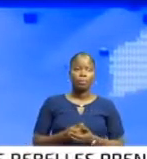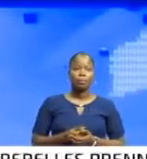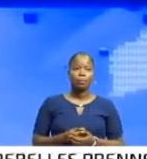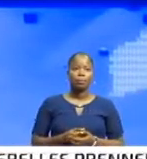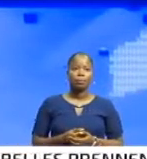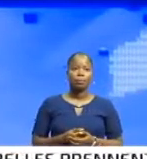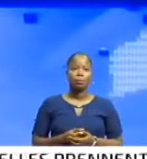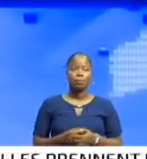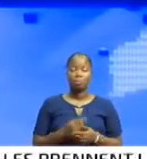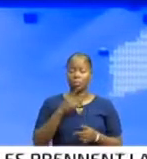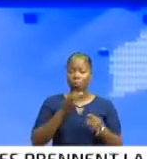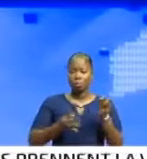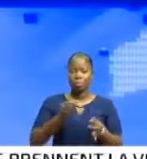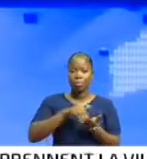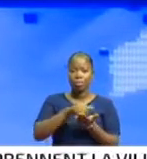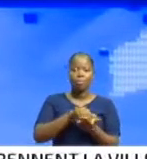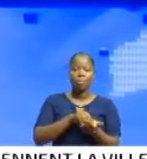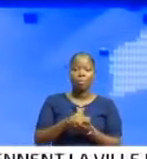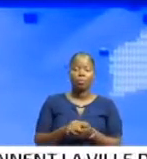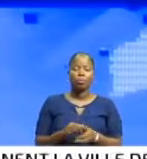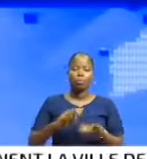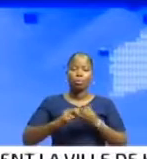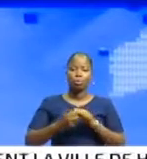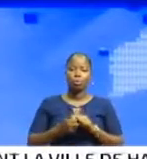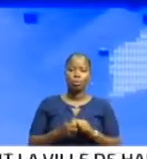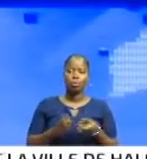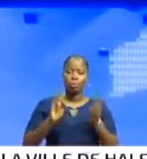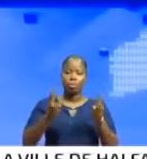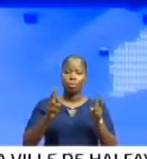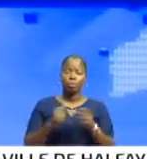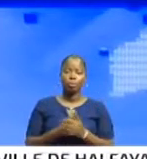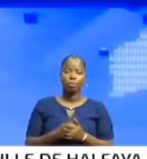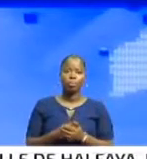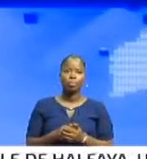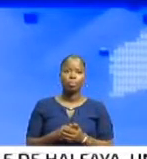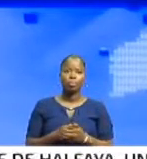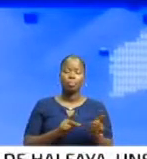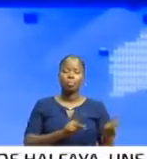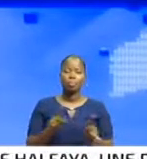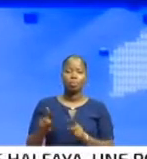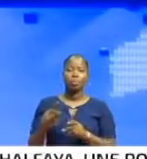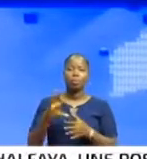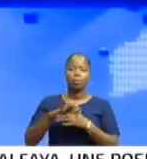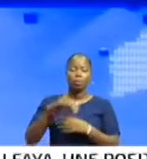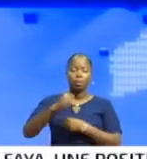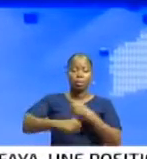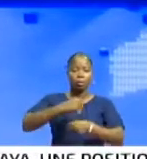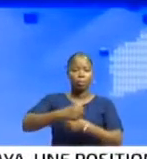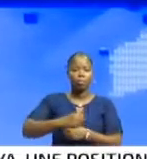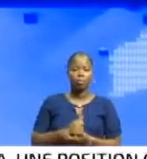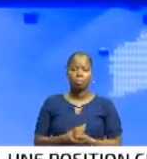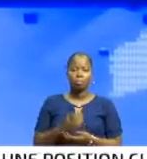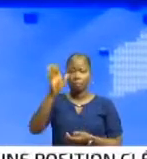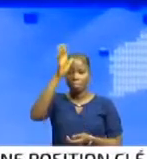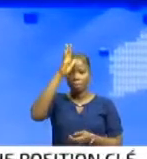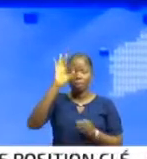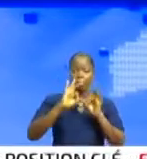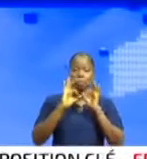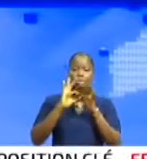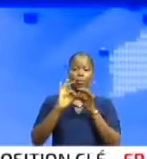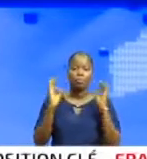faible le nombre de camions de moutons acheminés à kaun en cette période de l'année déclaration désapprouvée par les pères de famille qui